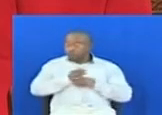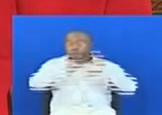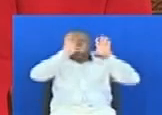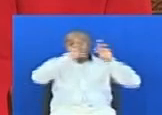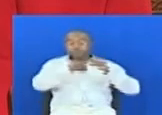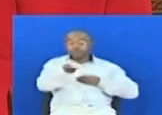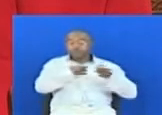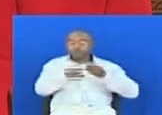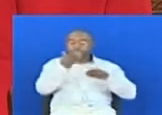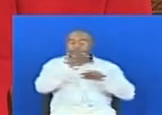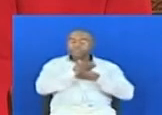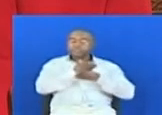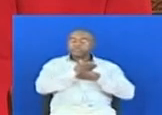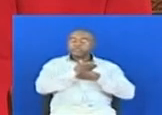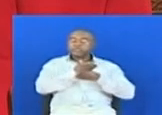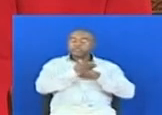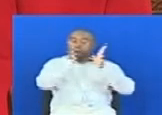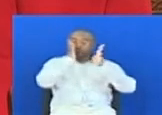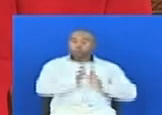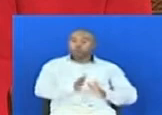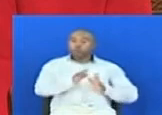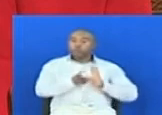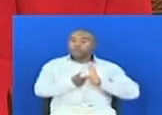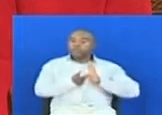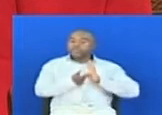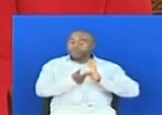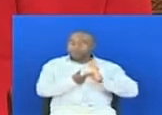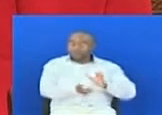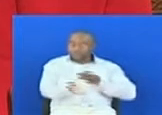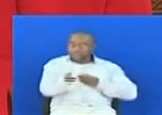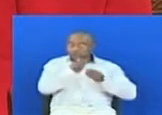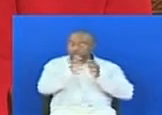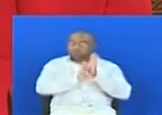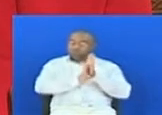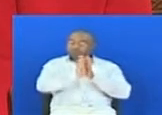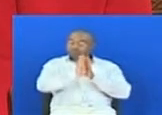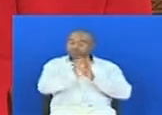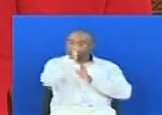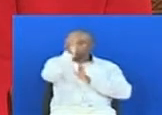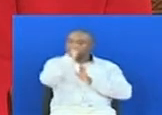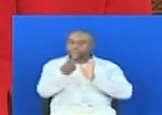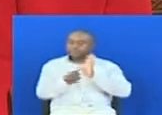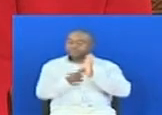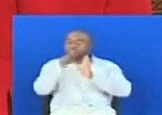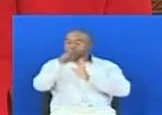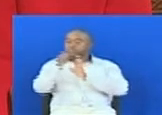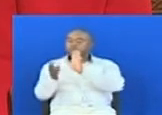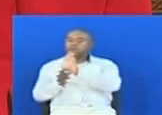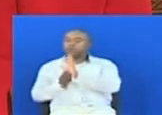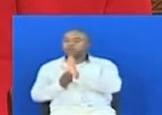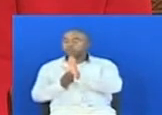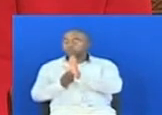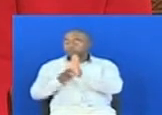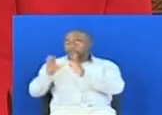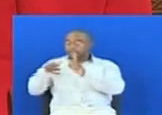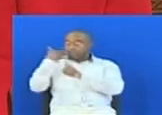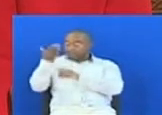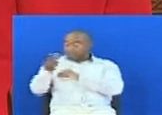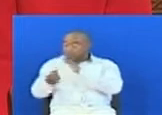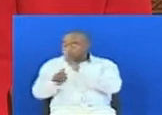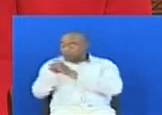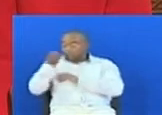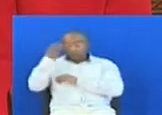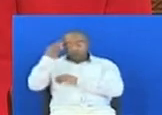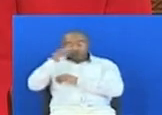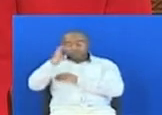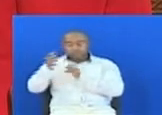Kuu zilikuwa zinaonyesha uchumi wetu ulikuwa unakuwa kwa 6.8%. Na janga hili la corona, nchi